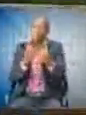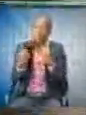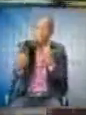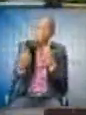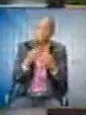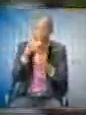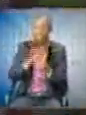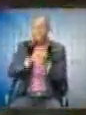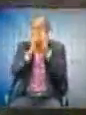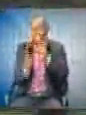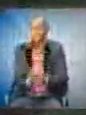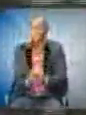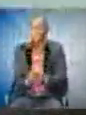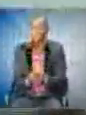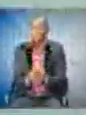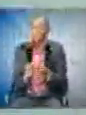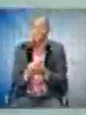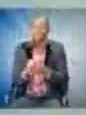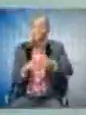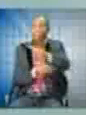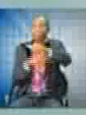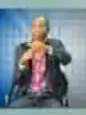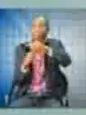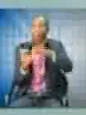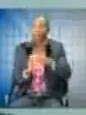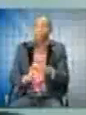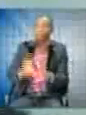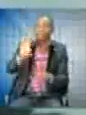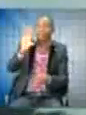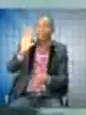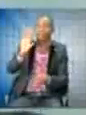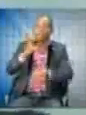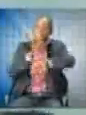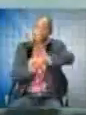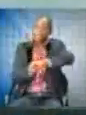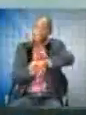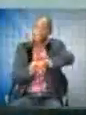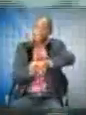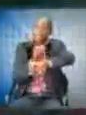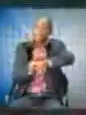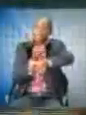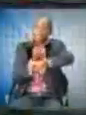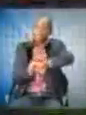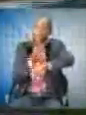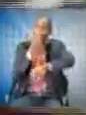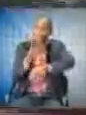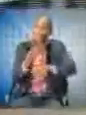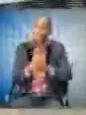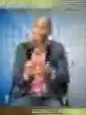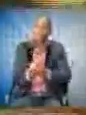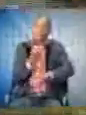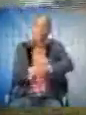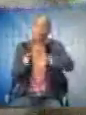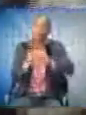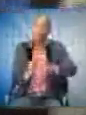nécessairement changer la structure du pont. Donc c'est un pont neuf. La structure est métallique comme vous la voyez. C'est un pont qui